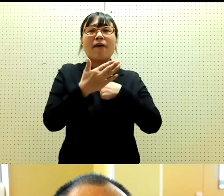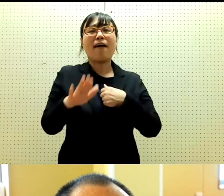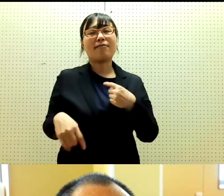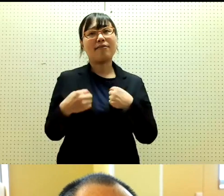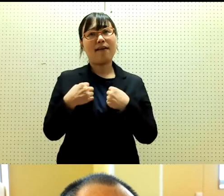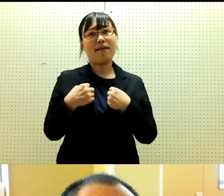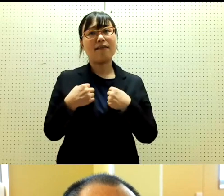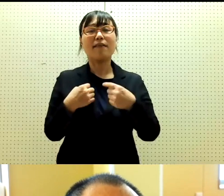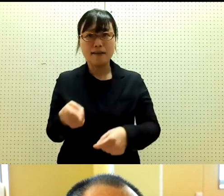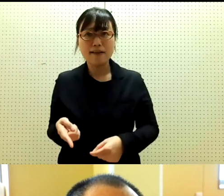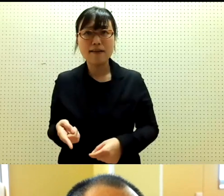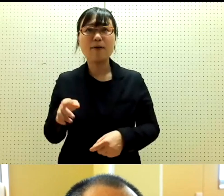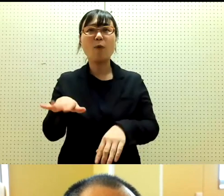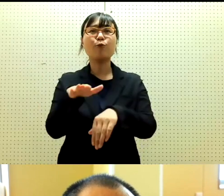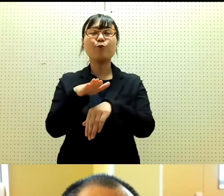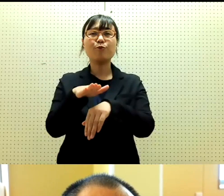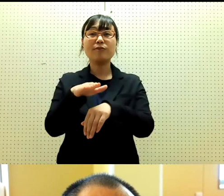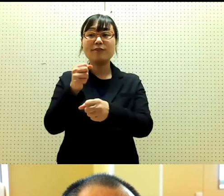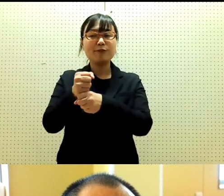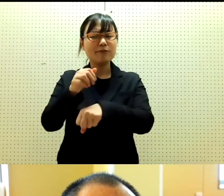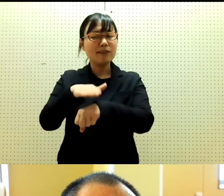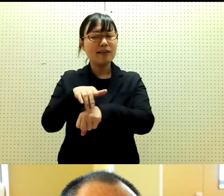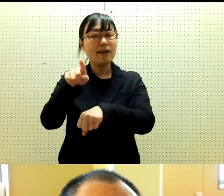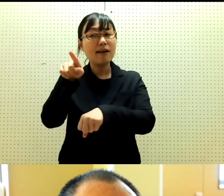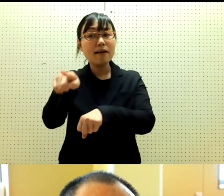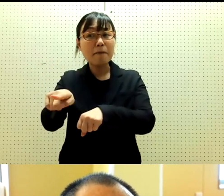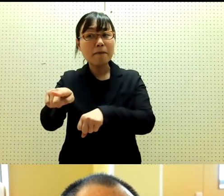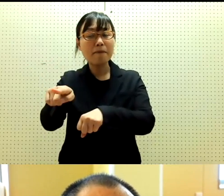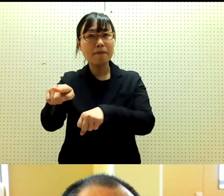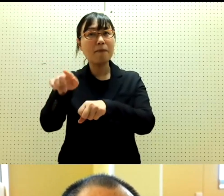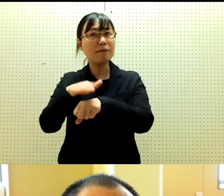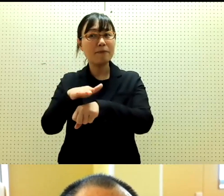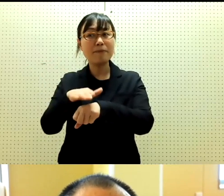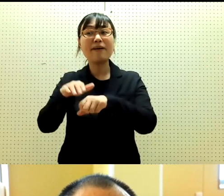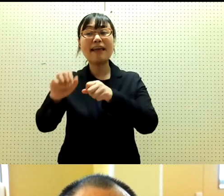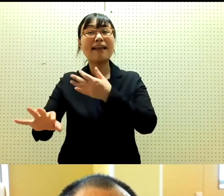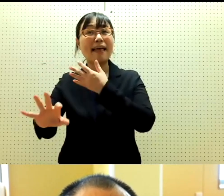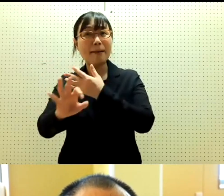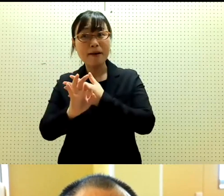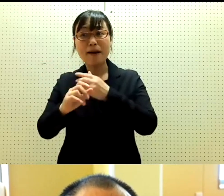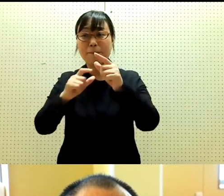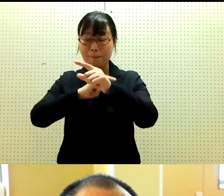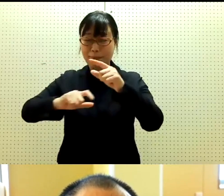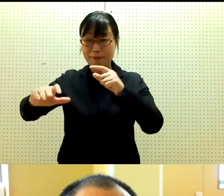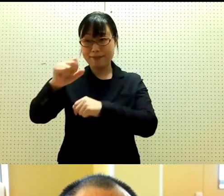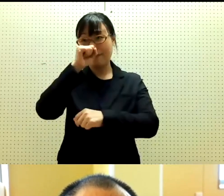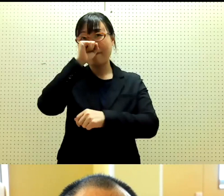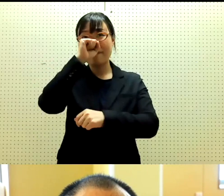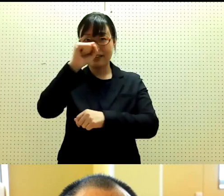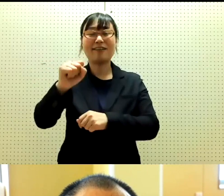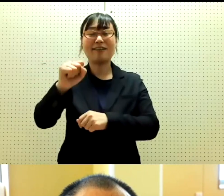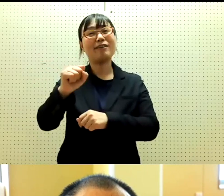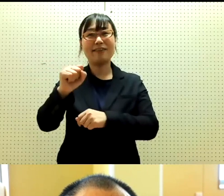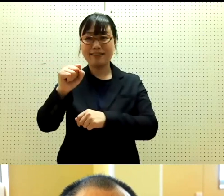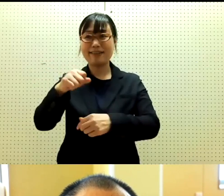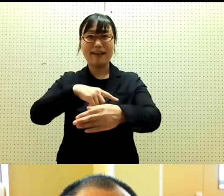れば自分でもっとパフォーマンス出せるよってことが分かるとですね、それを自分の強みに変えることができるってこと